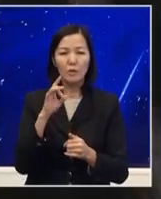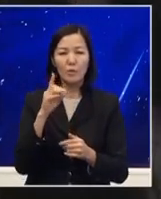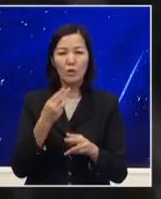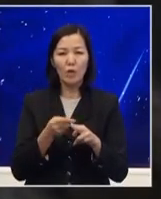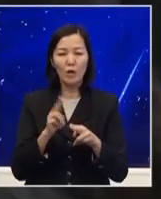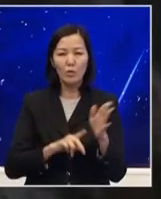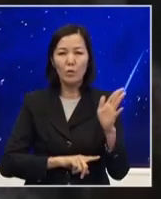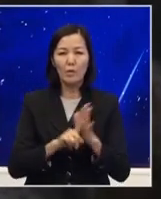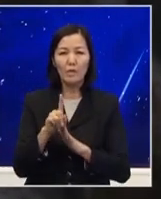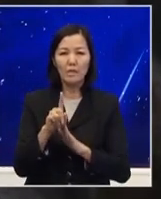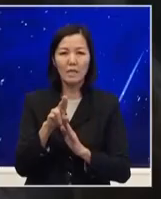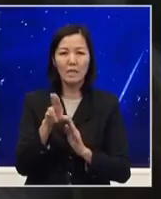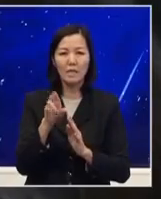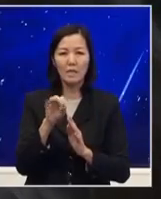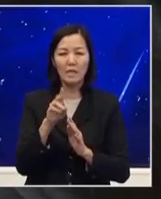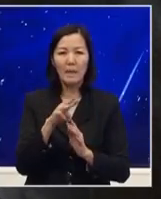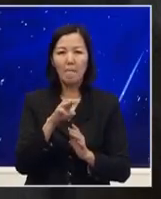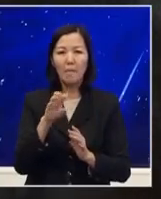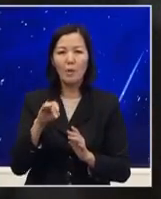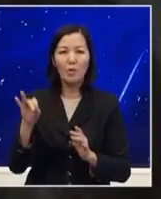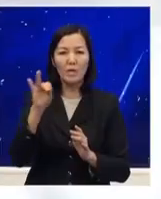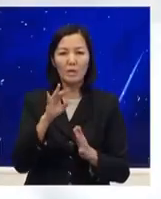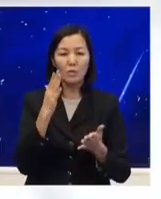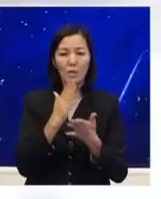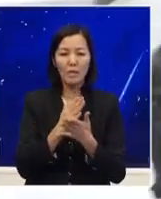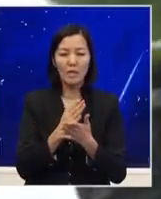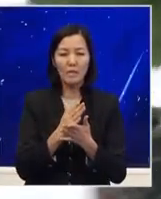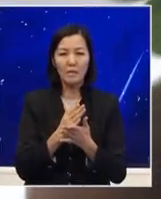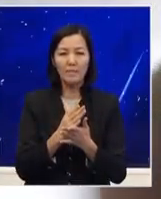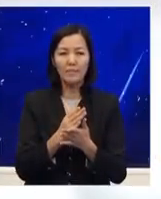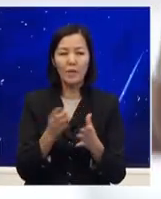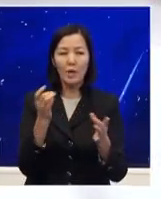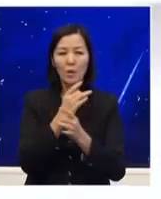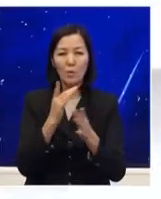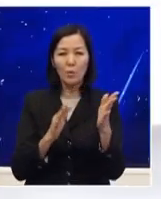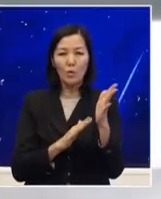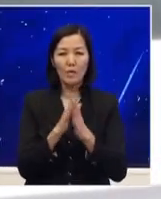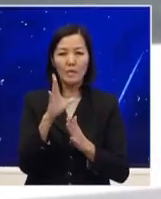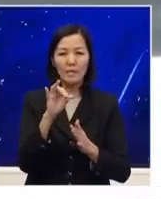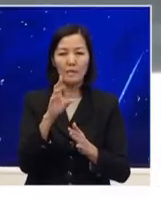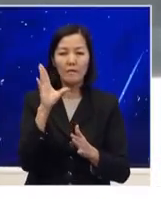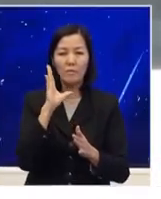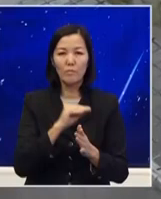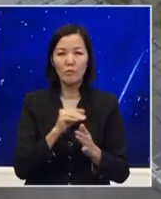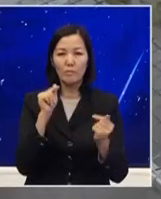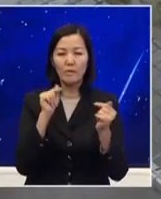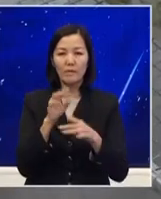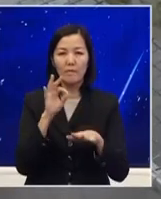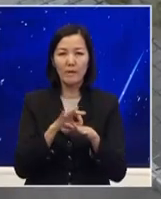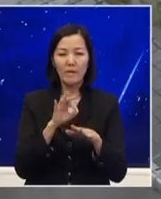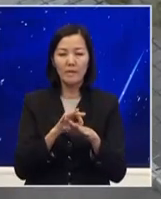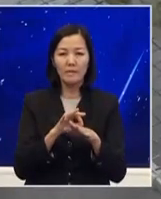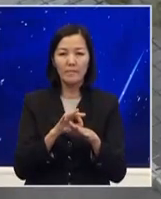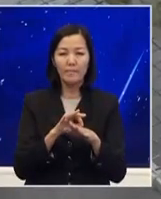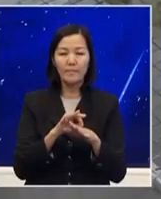которой пережил динозавров и природные катаклизмы тысячелетий. В отличие от культурных сортов, сиверс способен противостоять болезням и